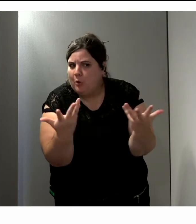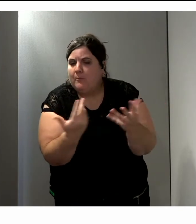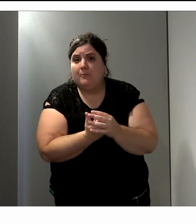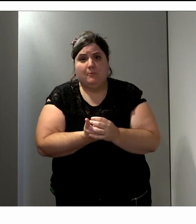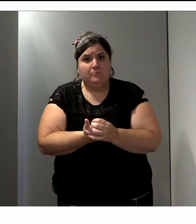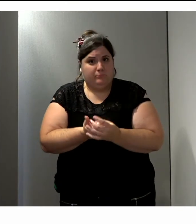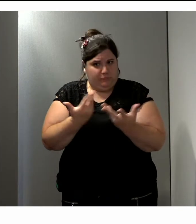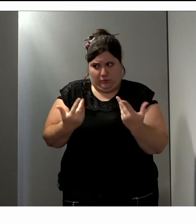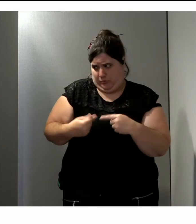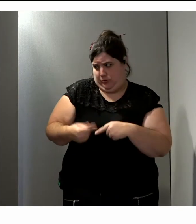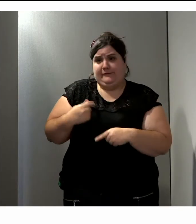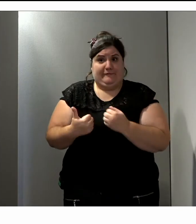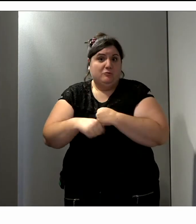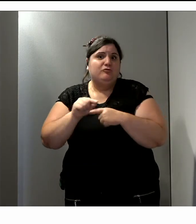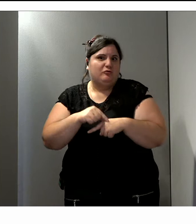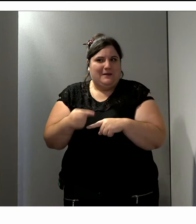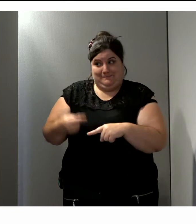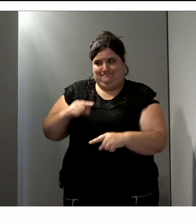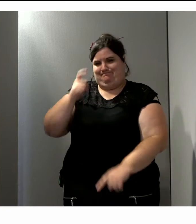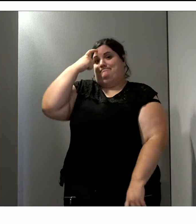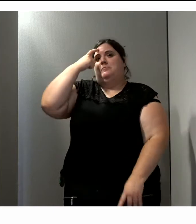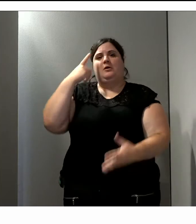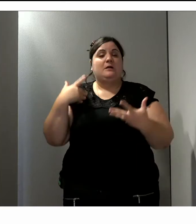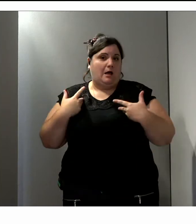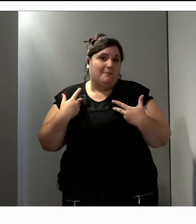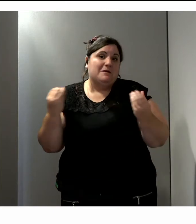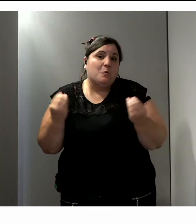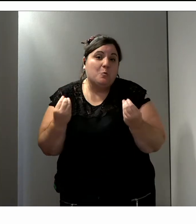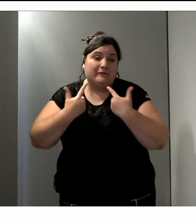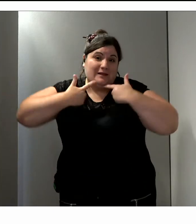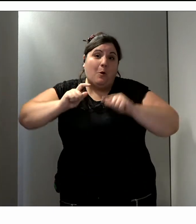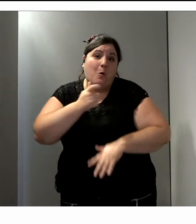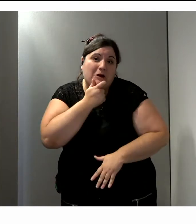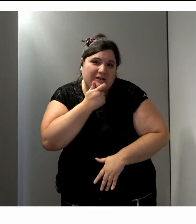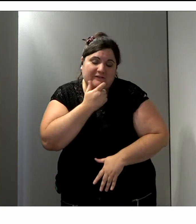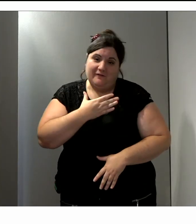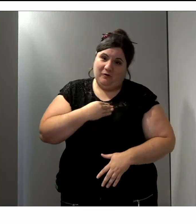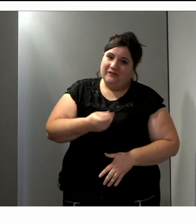vos recommandations. Je précise que pour le moment, elles sont disponibles en anglais. On va y revenir.